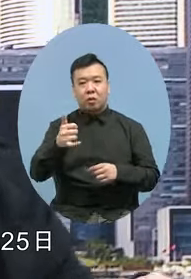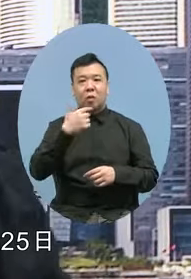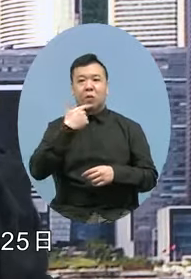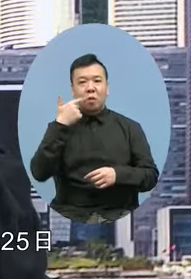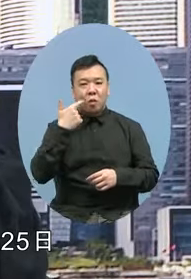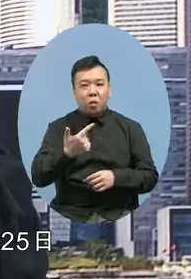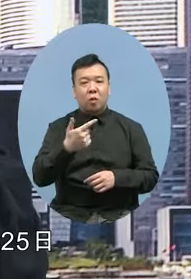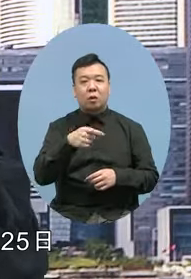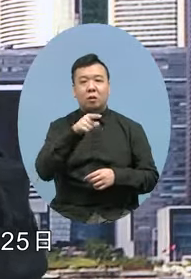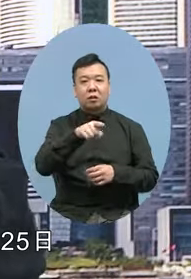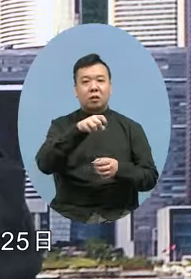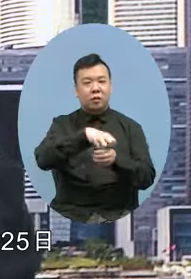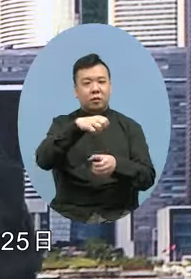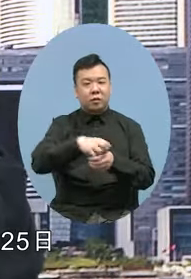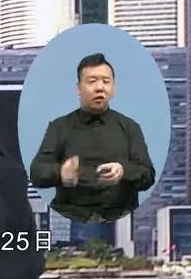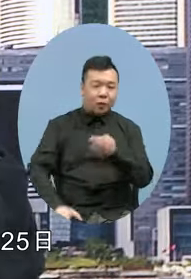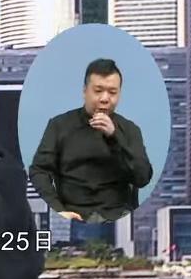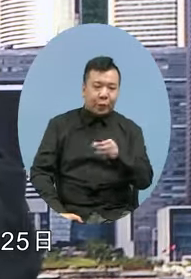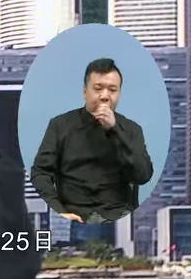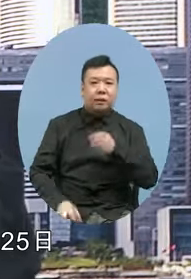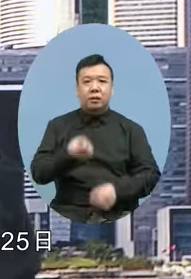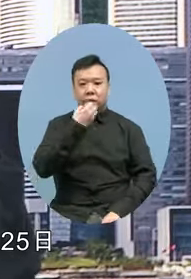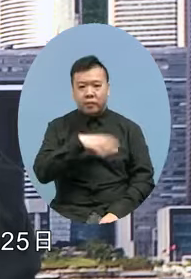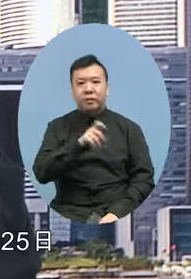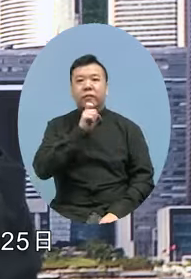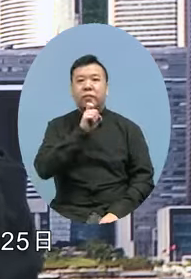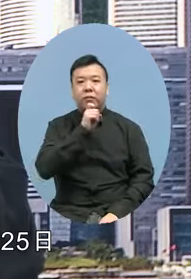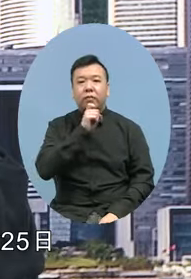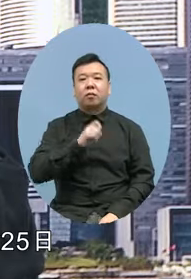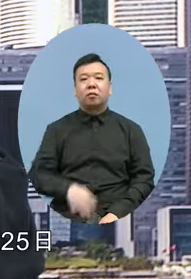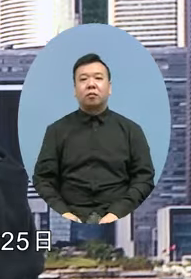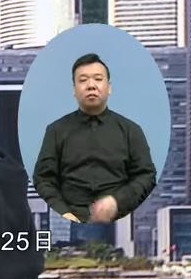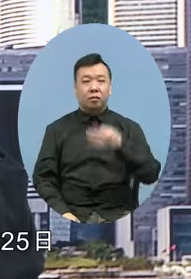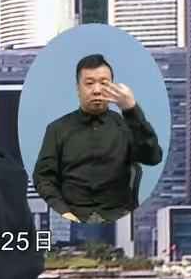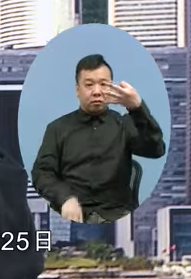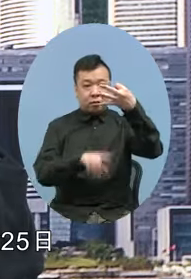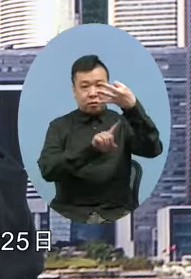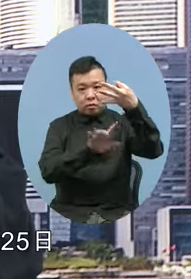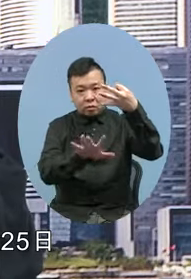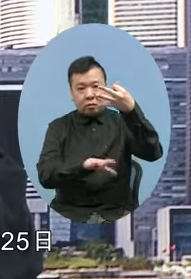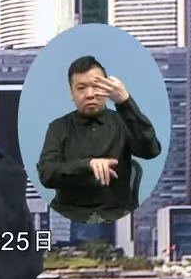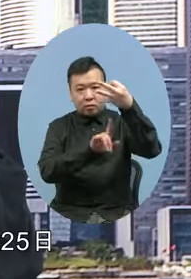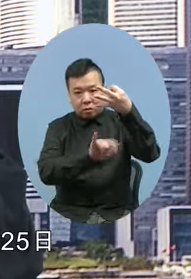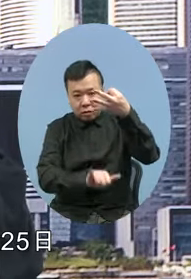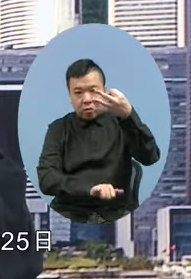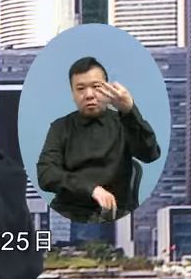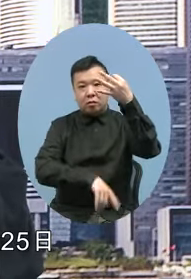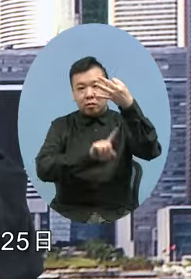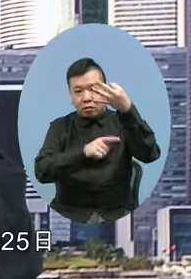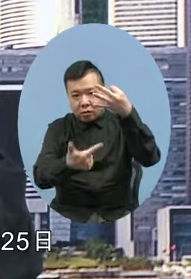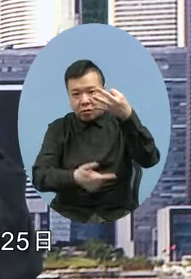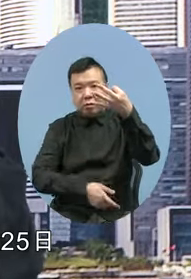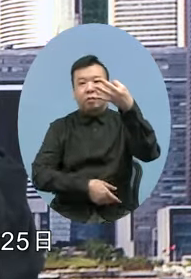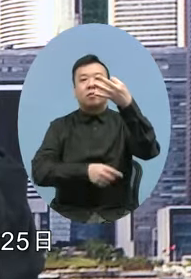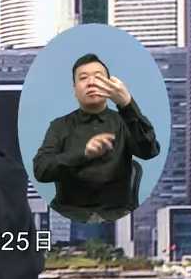多唔同嘅酒吧嘅，即係喺3月15日啊、16日啊、18日